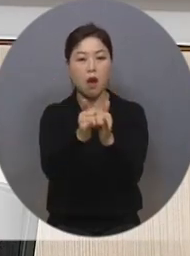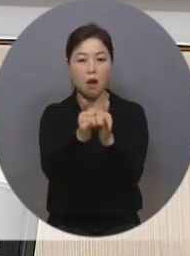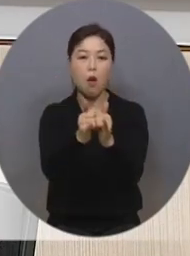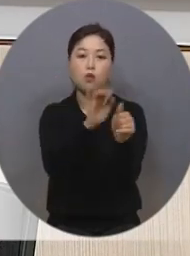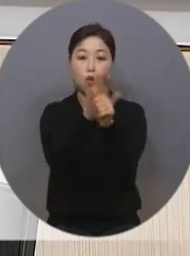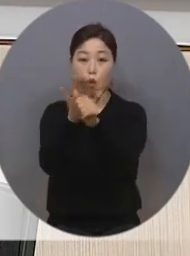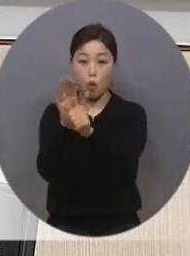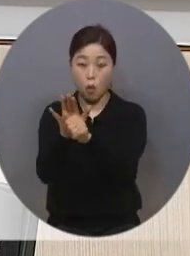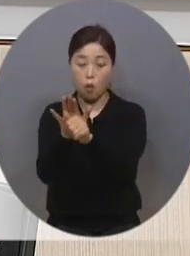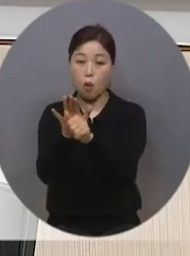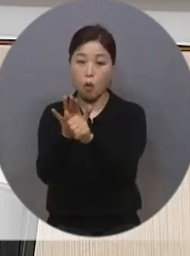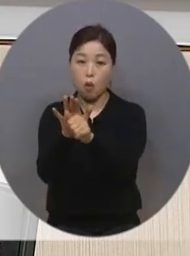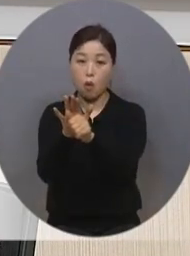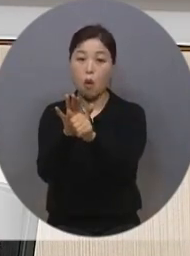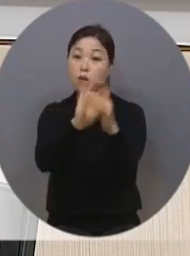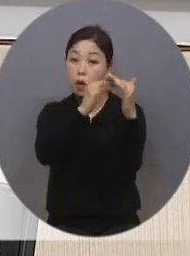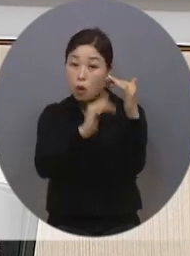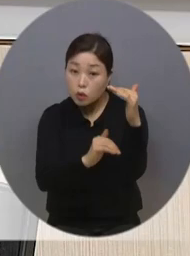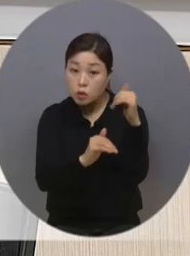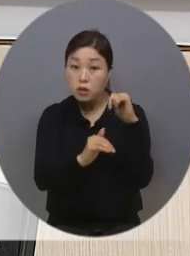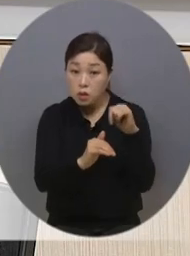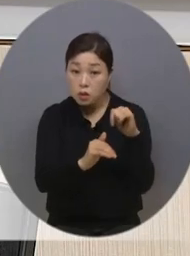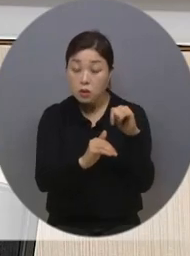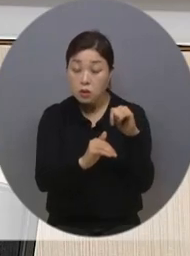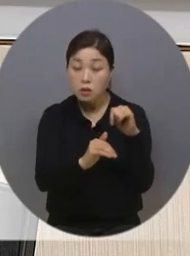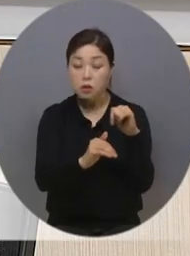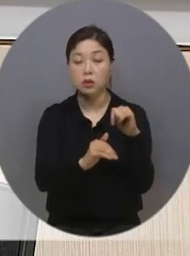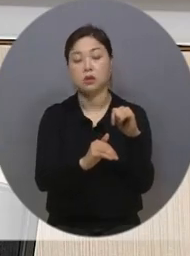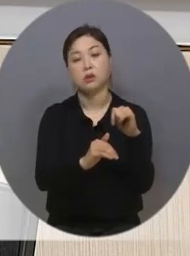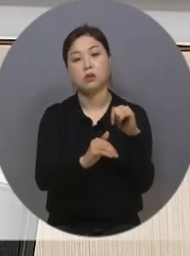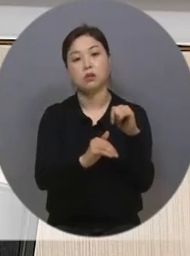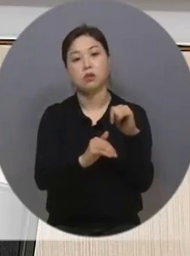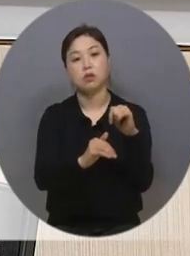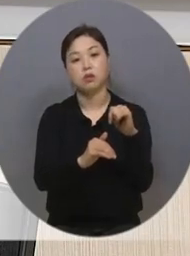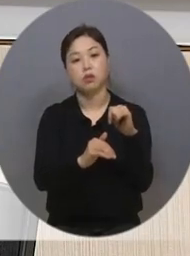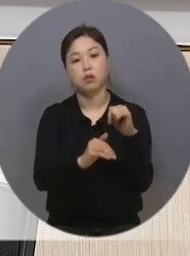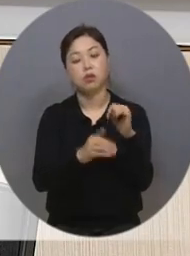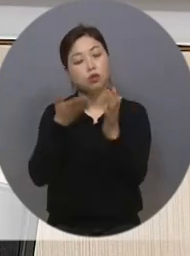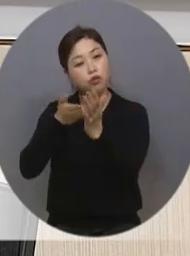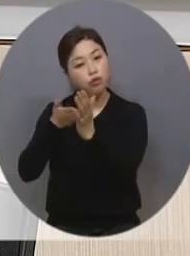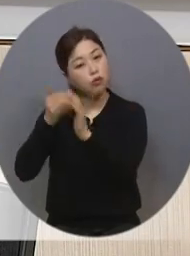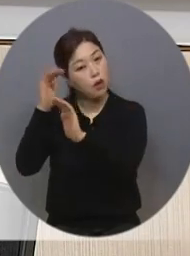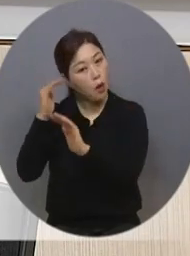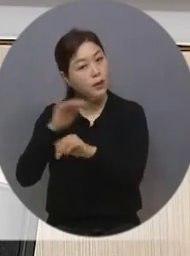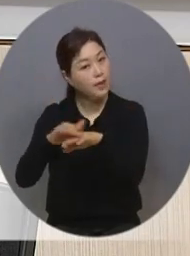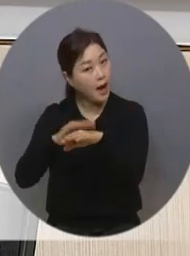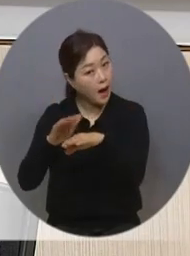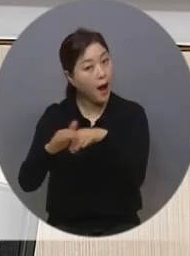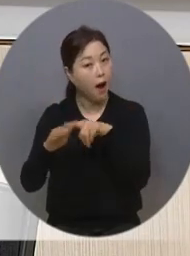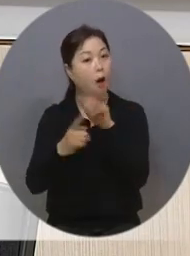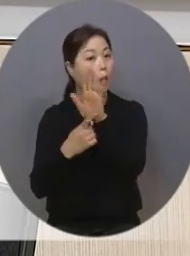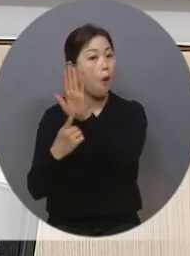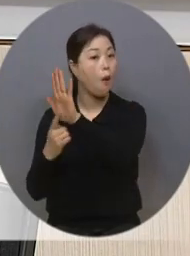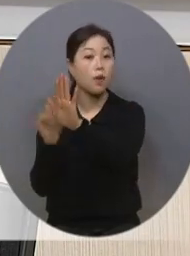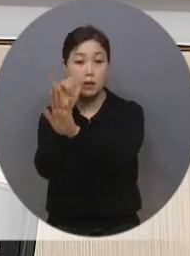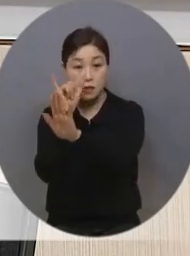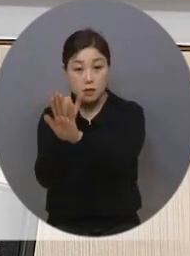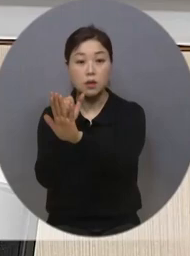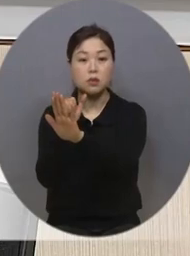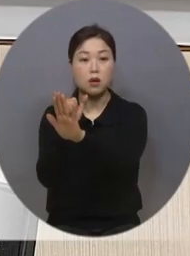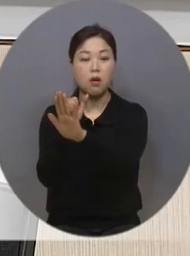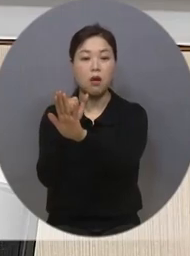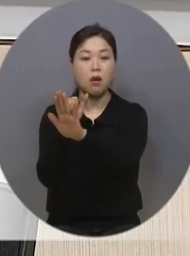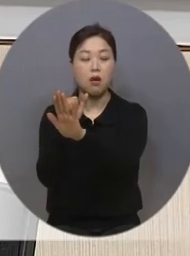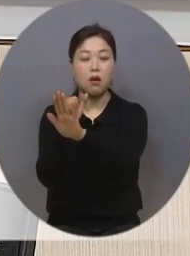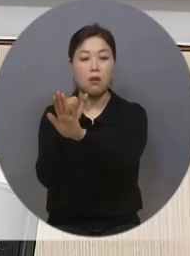되는지 기여할 수 있는 사람이라는 것, 그런 것들을 뉴스거리를 많이 찾아내서 그를 이렇게